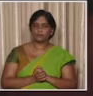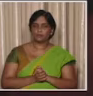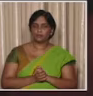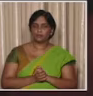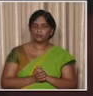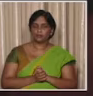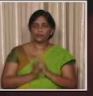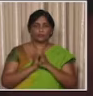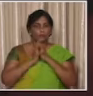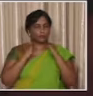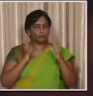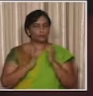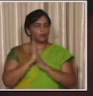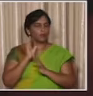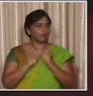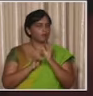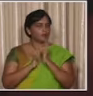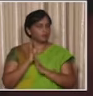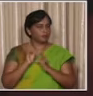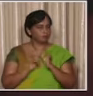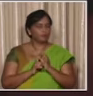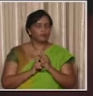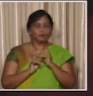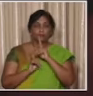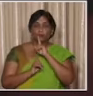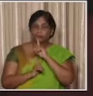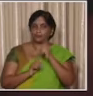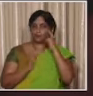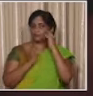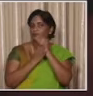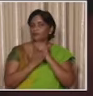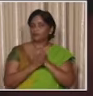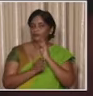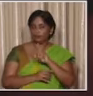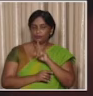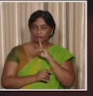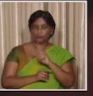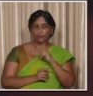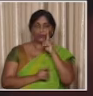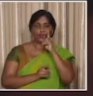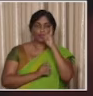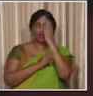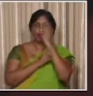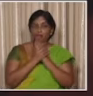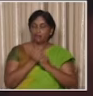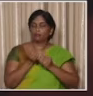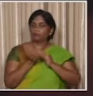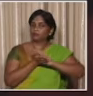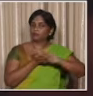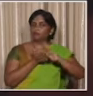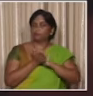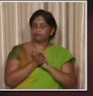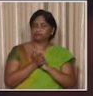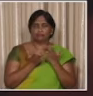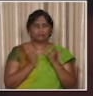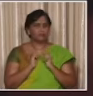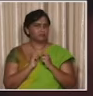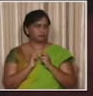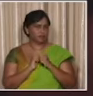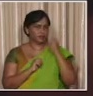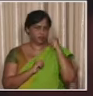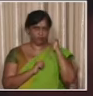පෝ මන්ත්‍රීවරුන් ඉදිරිපත් කරපු කාරණයක් තමයි මේ ආගමික සහජීවනය පිළිබඳ ගැටලුව.